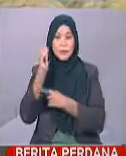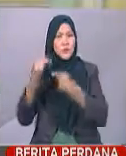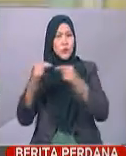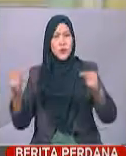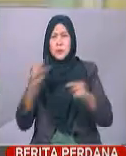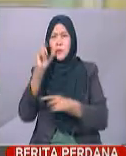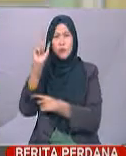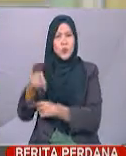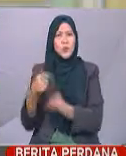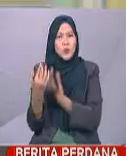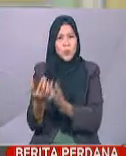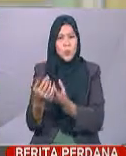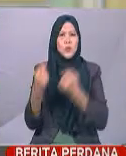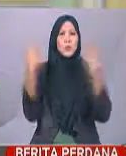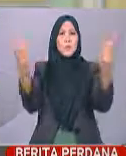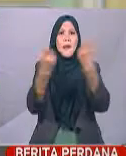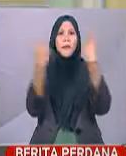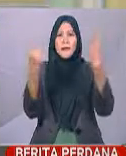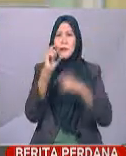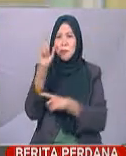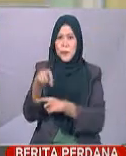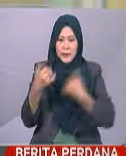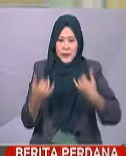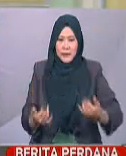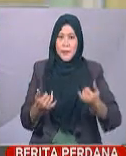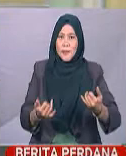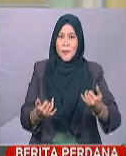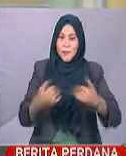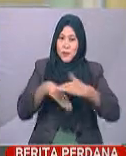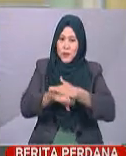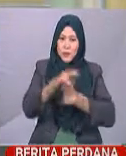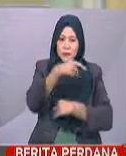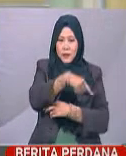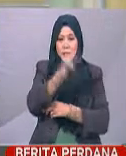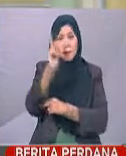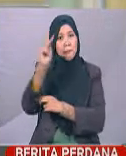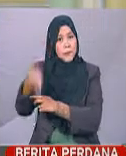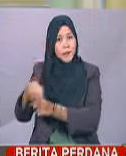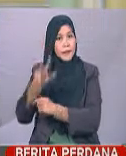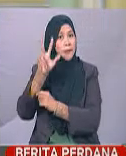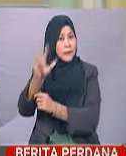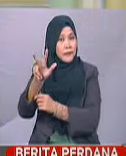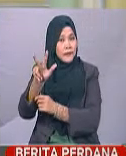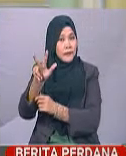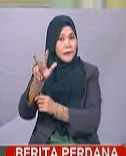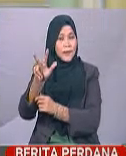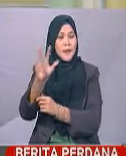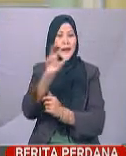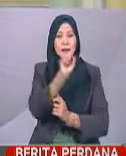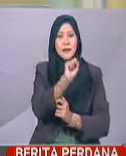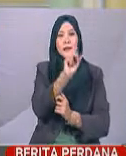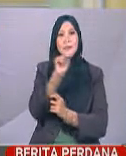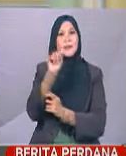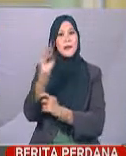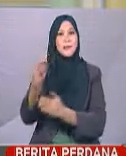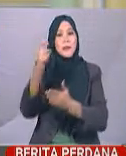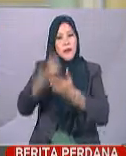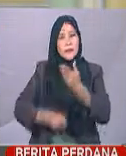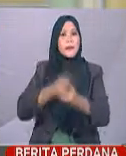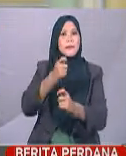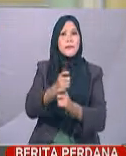perlu tunggu musim perayaan, masuk saja PKP 3 ini, skim kawalan harga